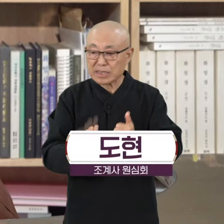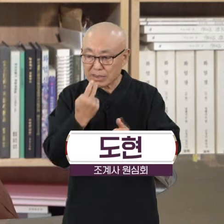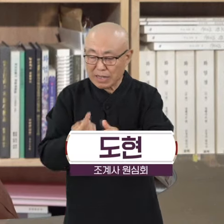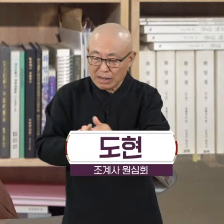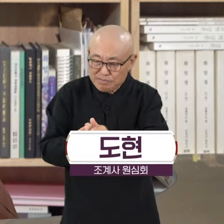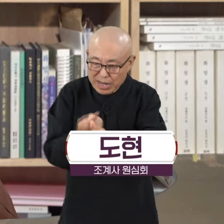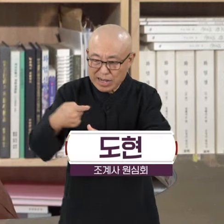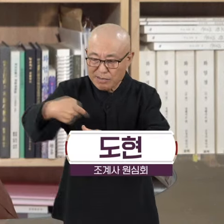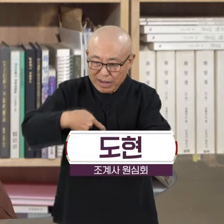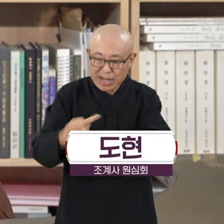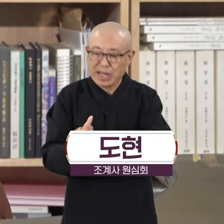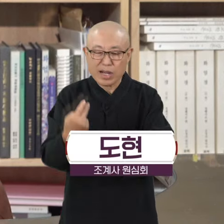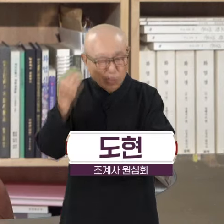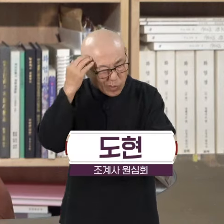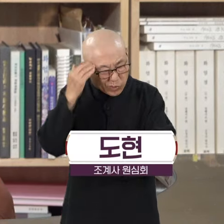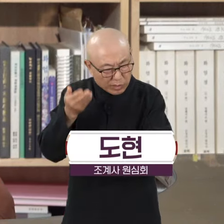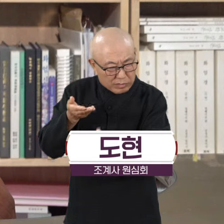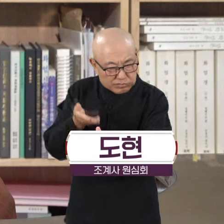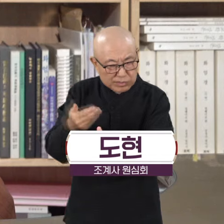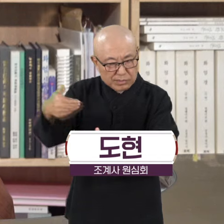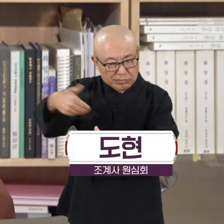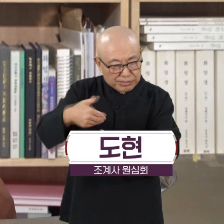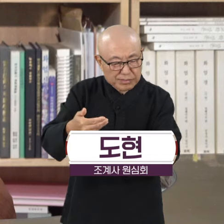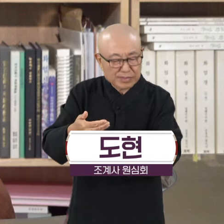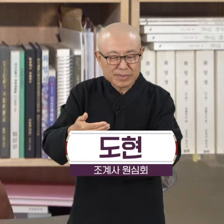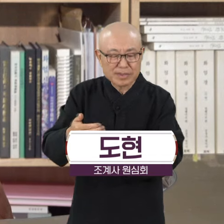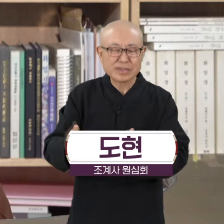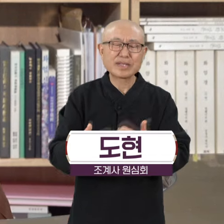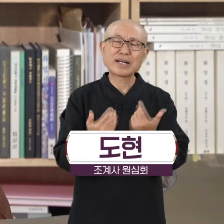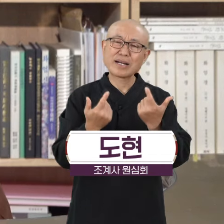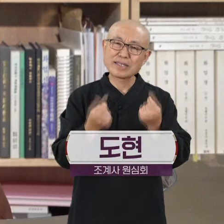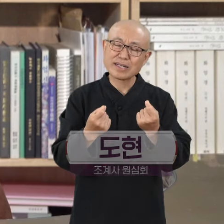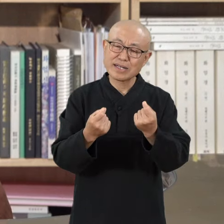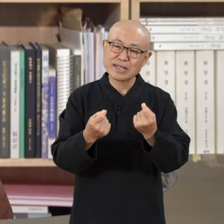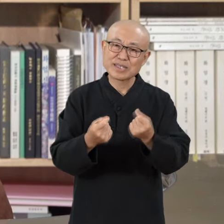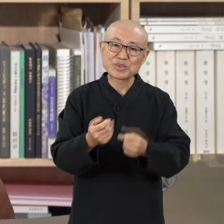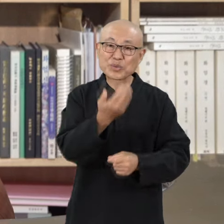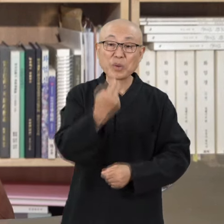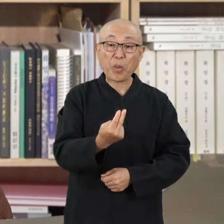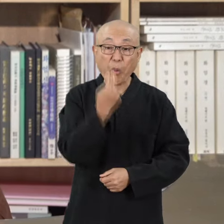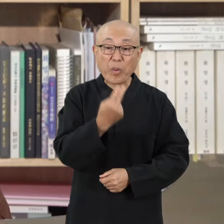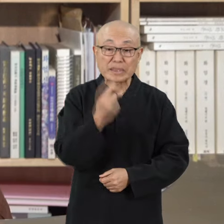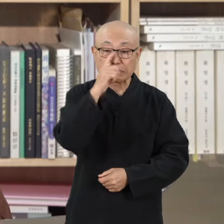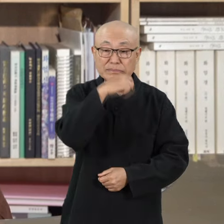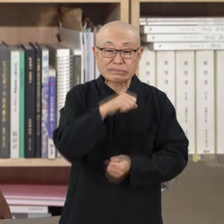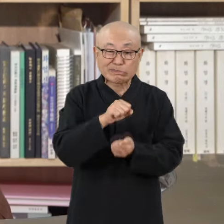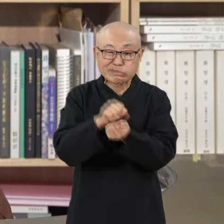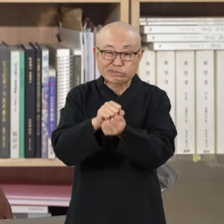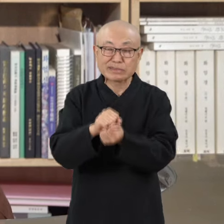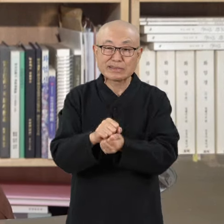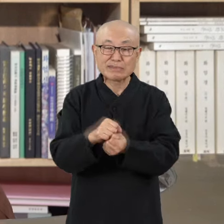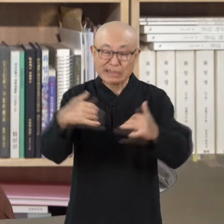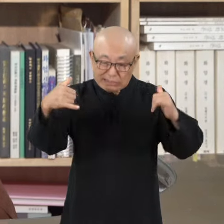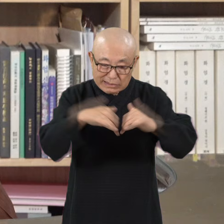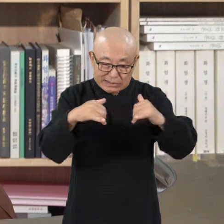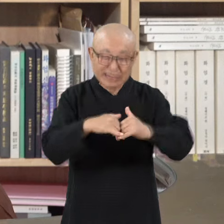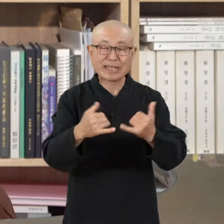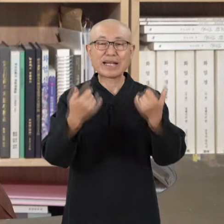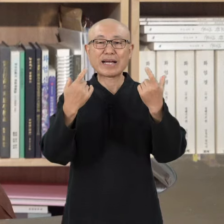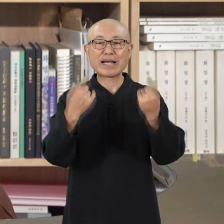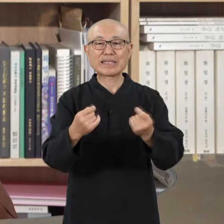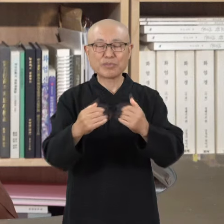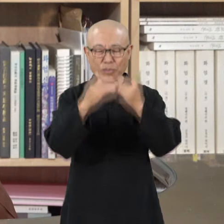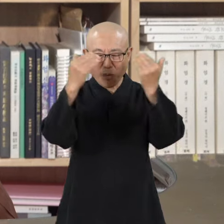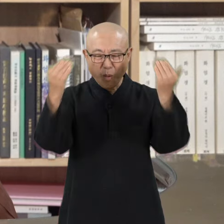밀어넣고 모두가 가난해지고 대기오염, 전쟁이라는 대기오염과 모든 게